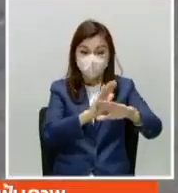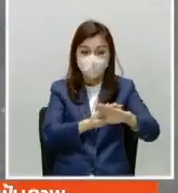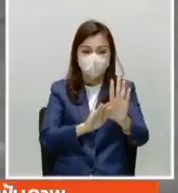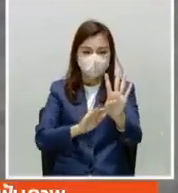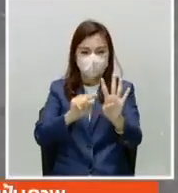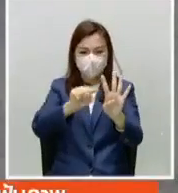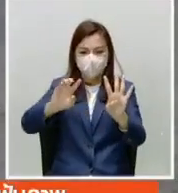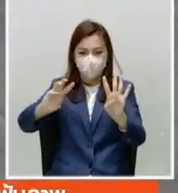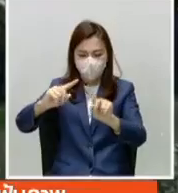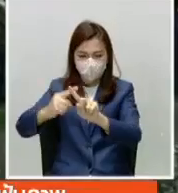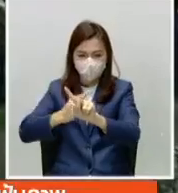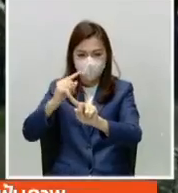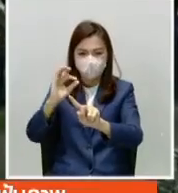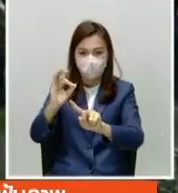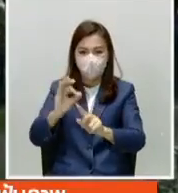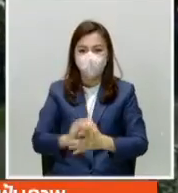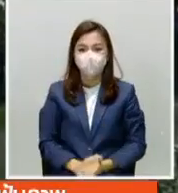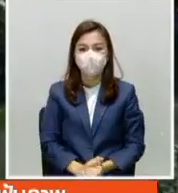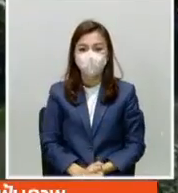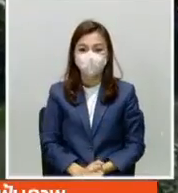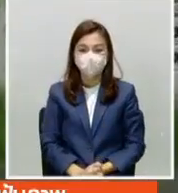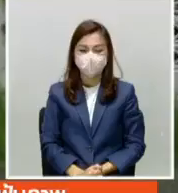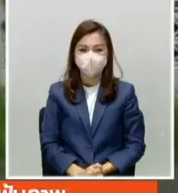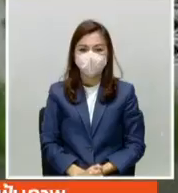ที่4ถึง6กันยายนนี้ค่ะ